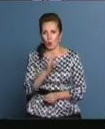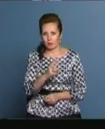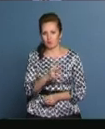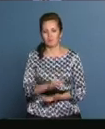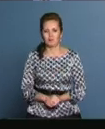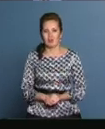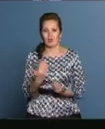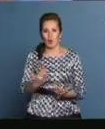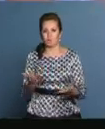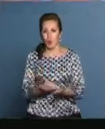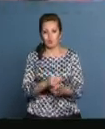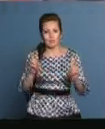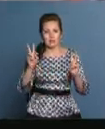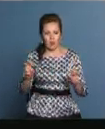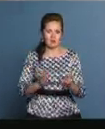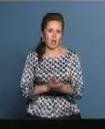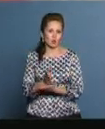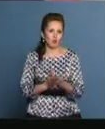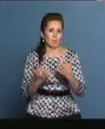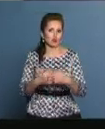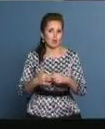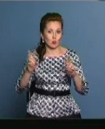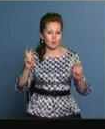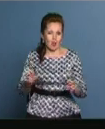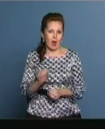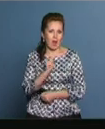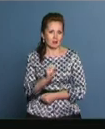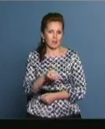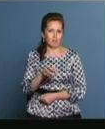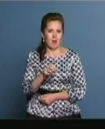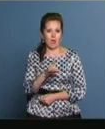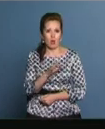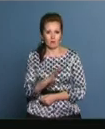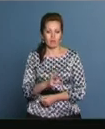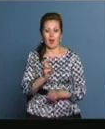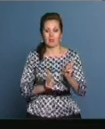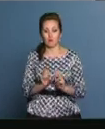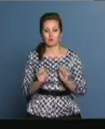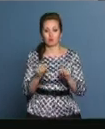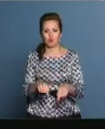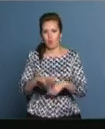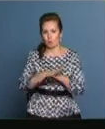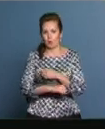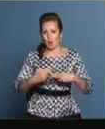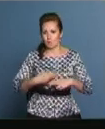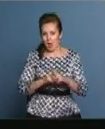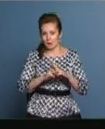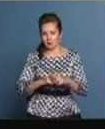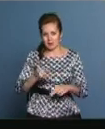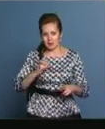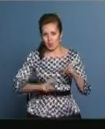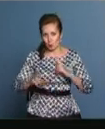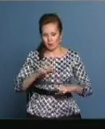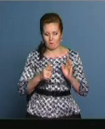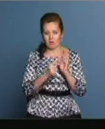сегодня получил звание, заслуженный машиностроитель и Александр Макаров. На завод он пришел сразу после механического института в 74-м.